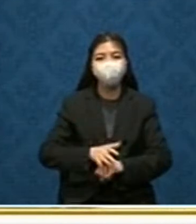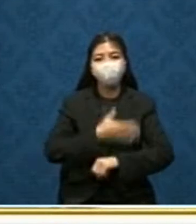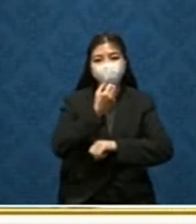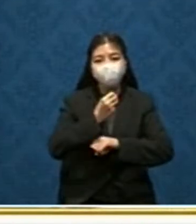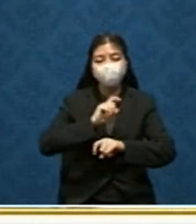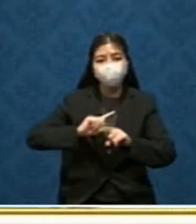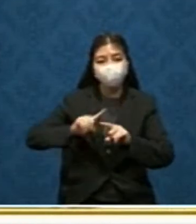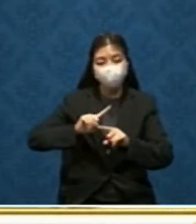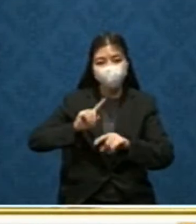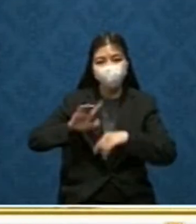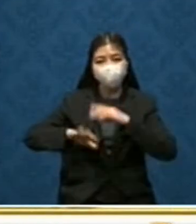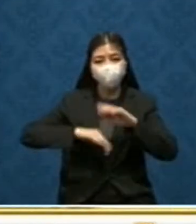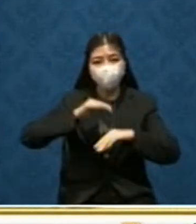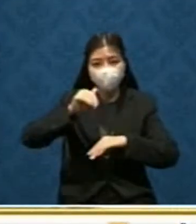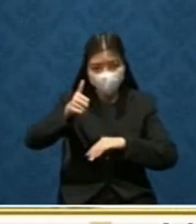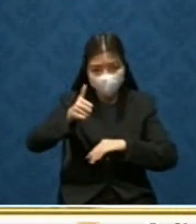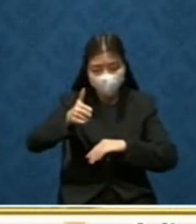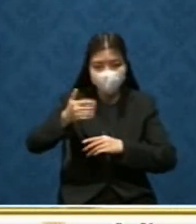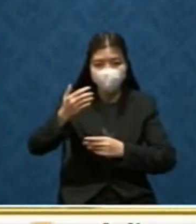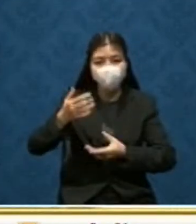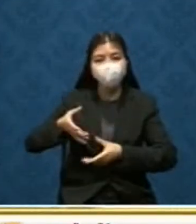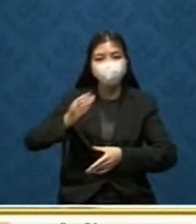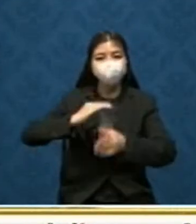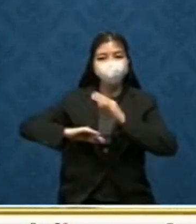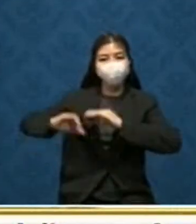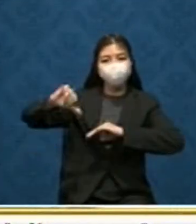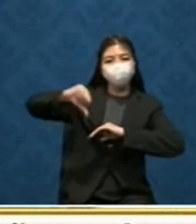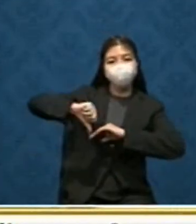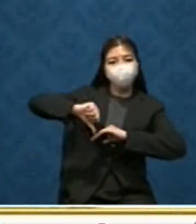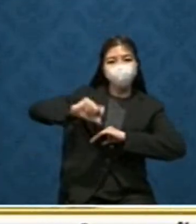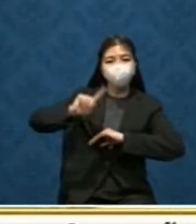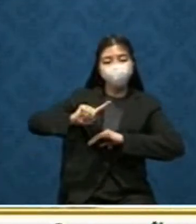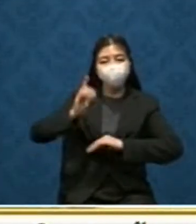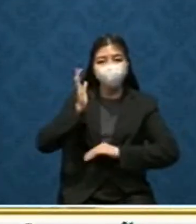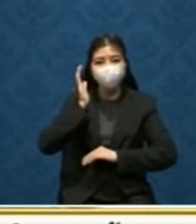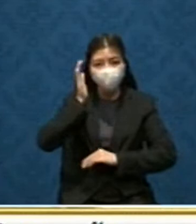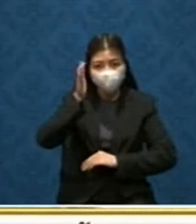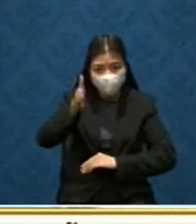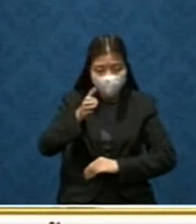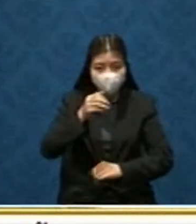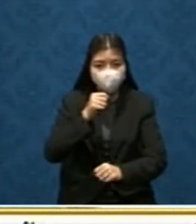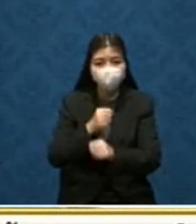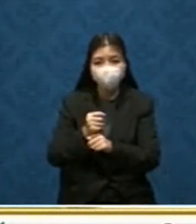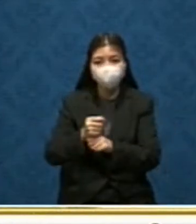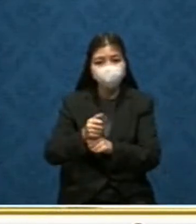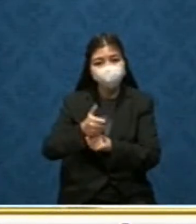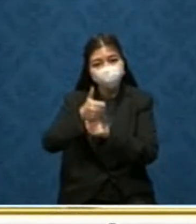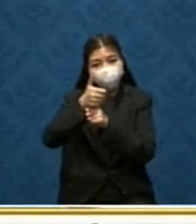หอมัไปขางหนาแล้วออนาคตจะเป็นยงไงการเมองบานเรา